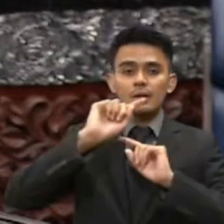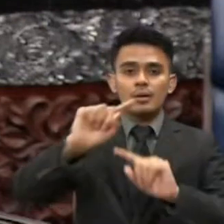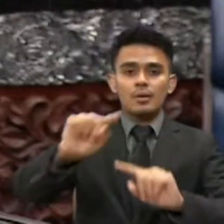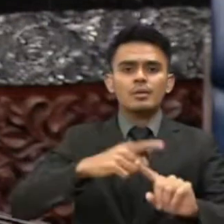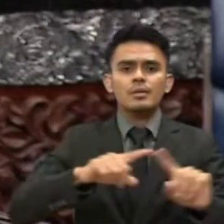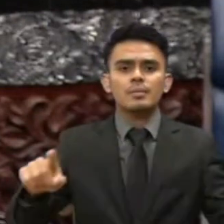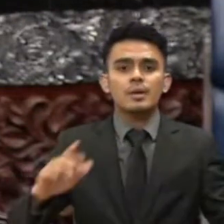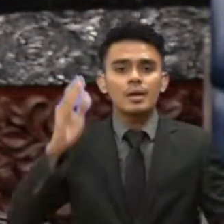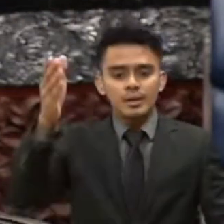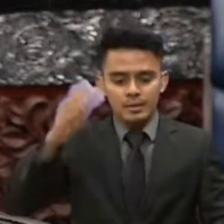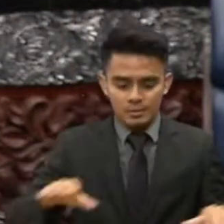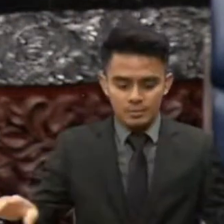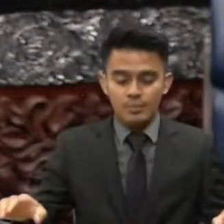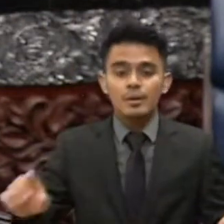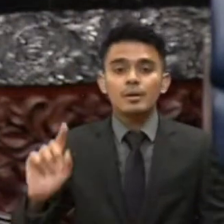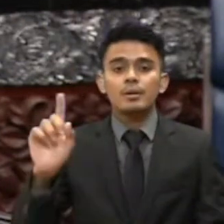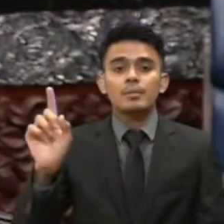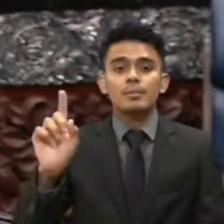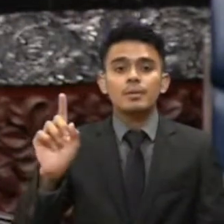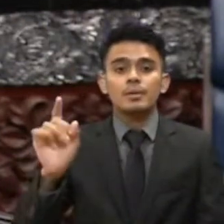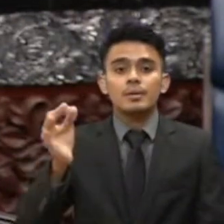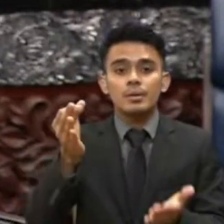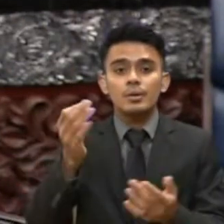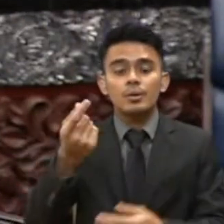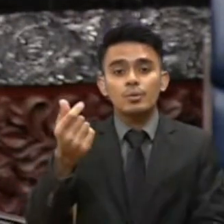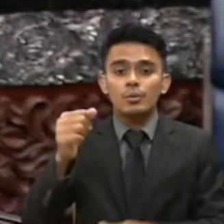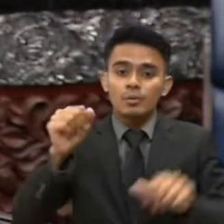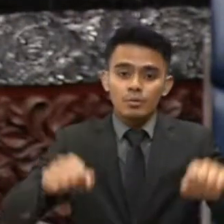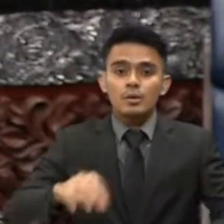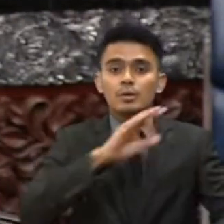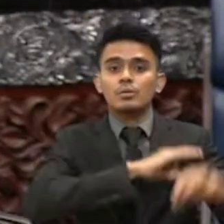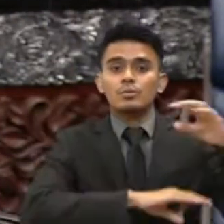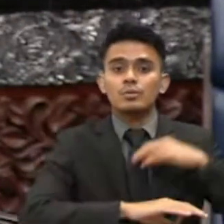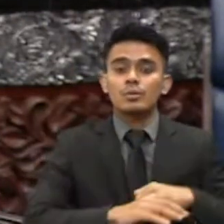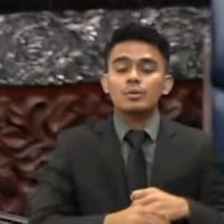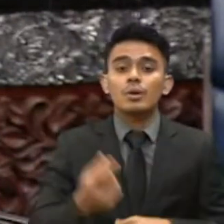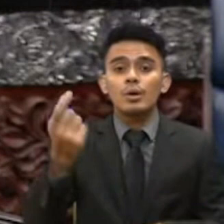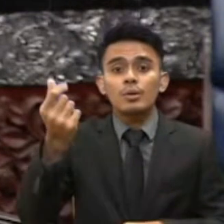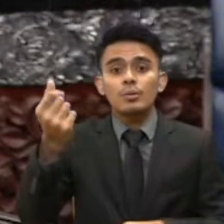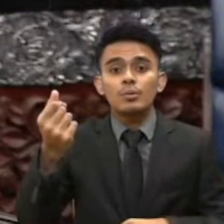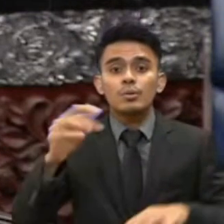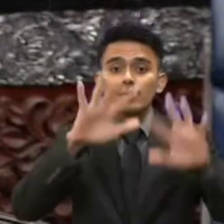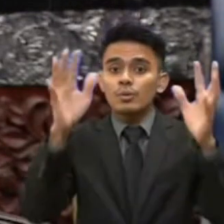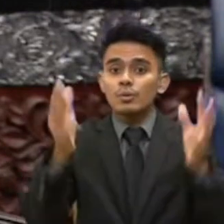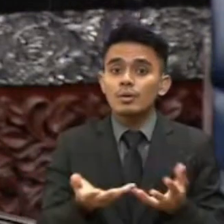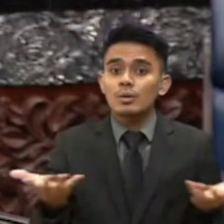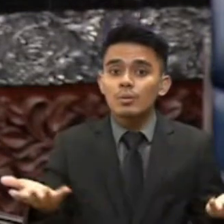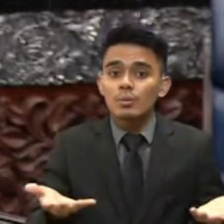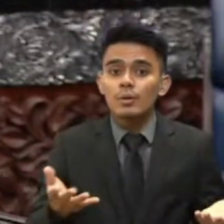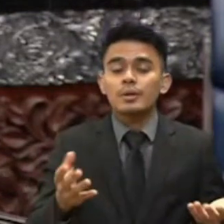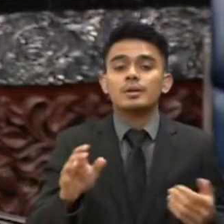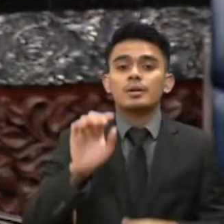akan dibuat dengan mana saja mata uang yang mulai menguntungkan mata uang utama dunia